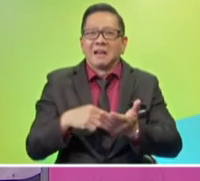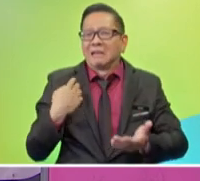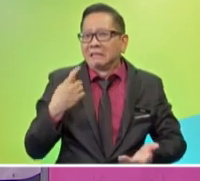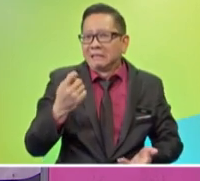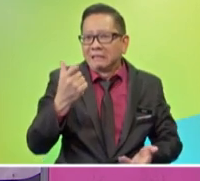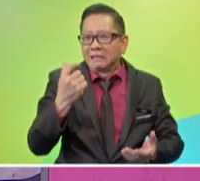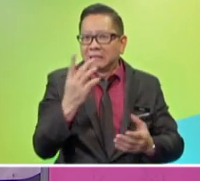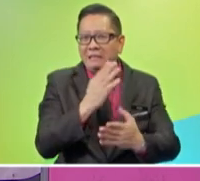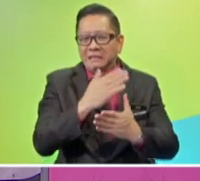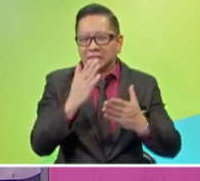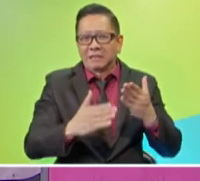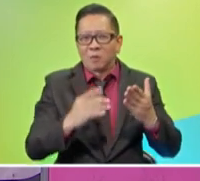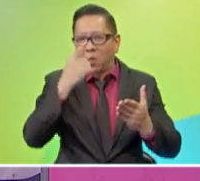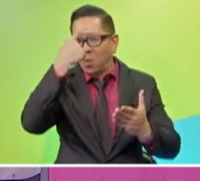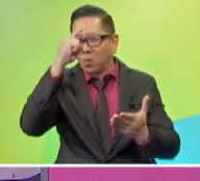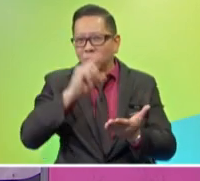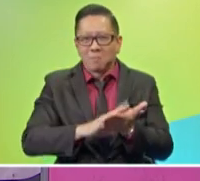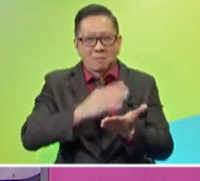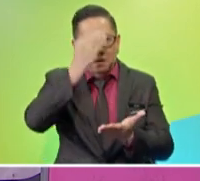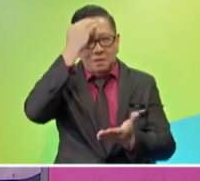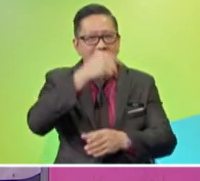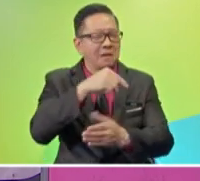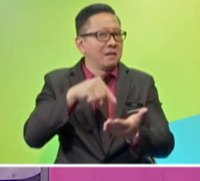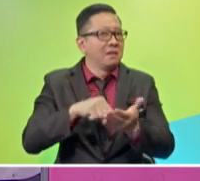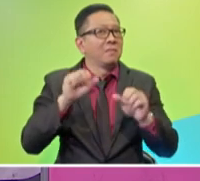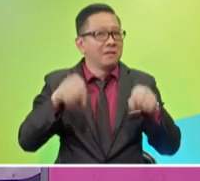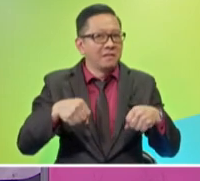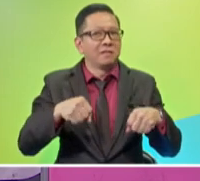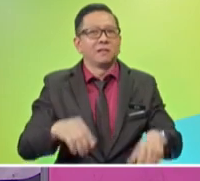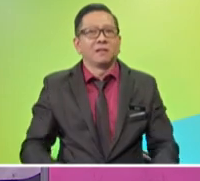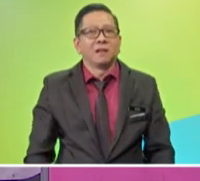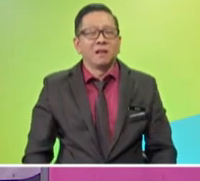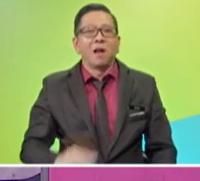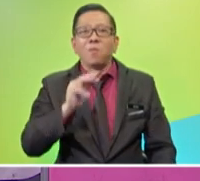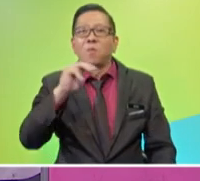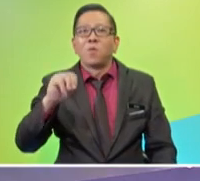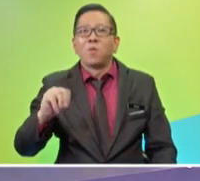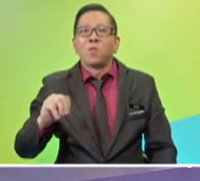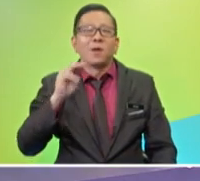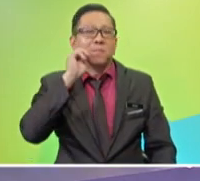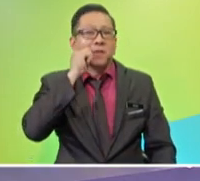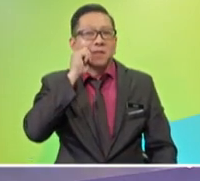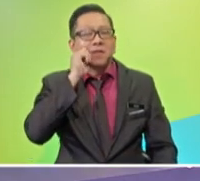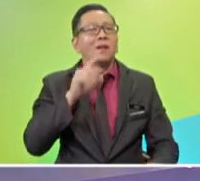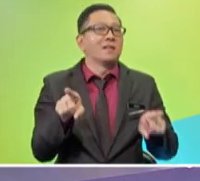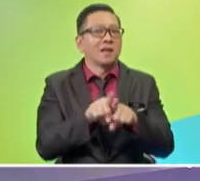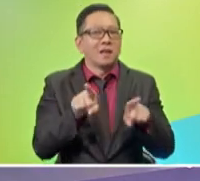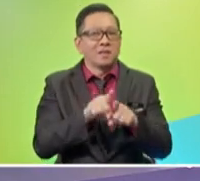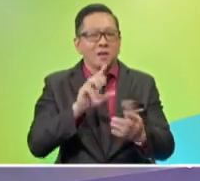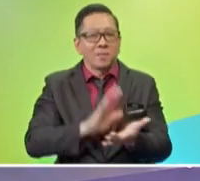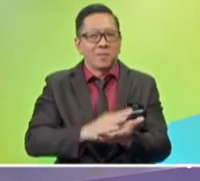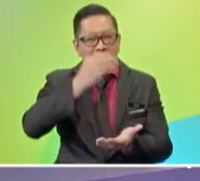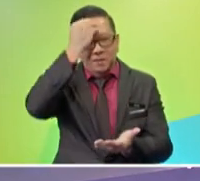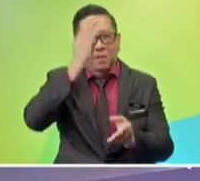daripada cikgu tentang pembelajaran kita untuk hari ini. Silakan cikgu. Baiklah, pada hari ini murid-murid dan juga Mira telah belajar untuk mengenal bentuk